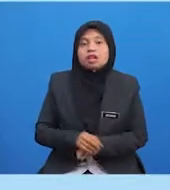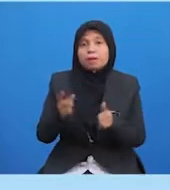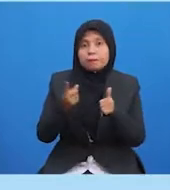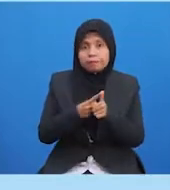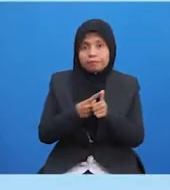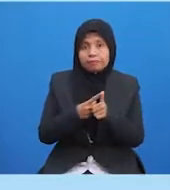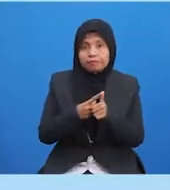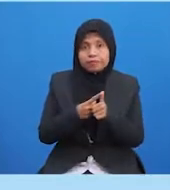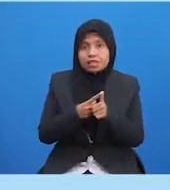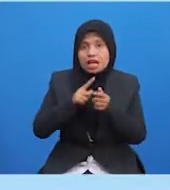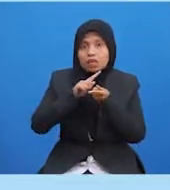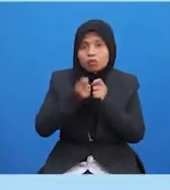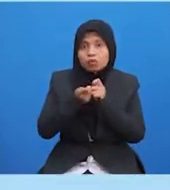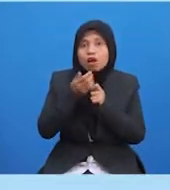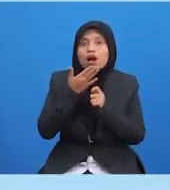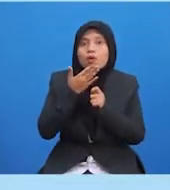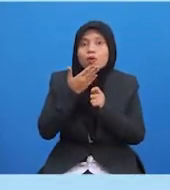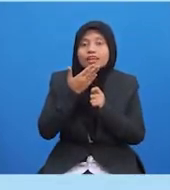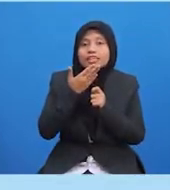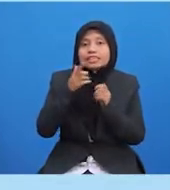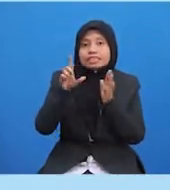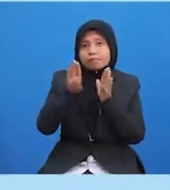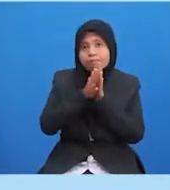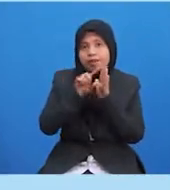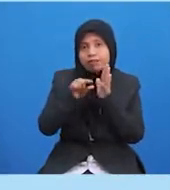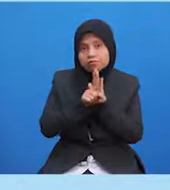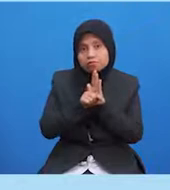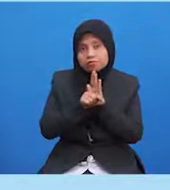Pertama, menukar warna latar belakang.